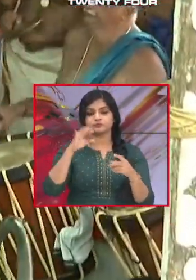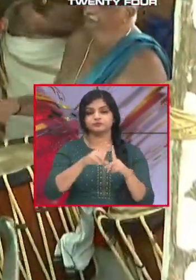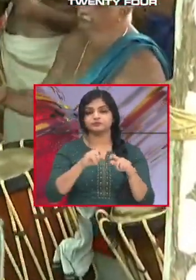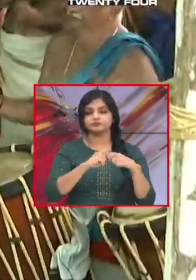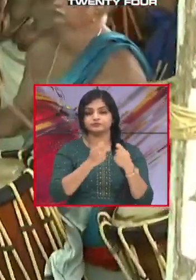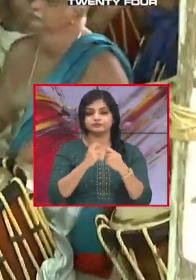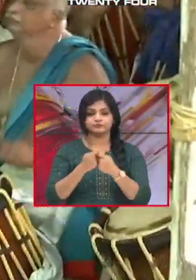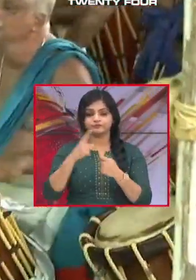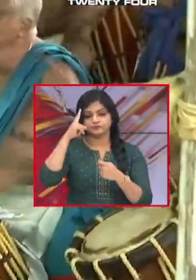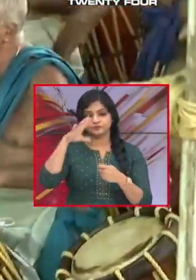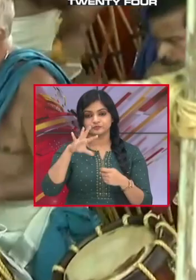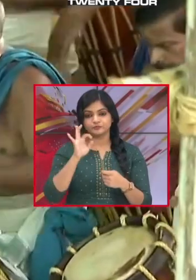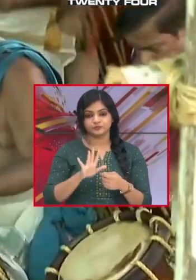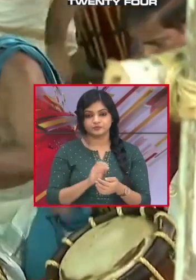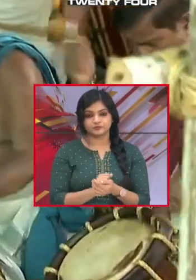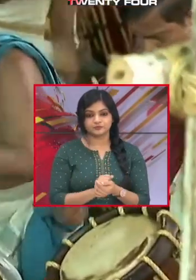കൈക്കൊള്ളുന്നത്.